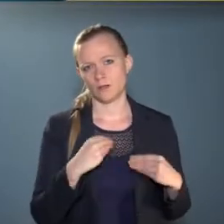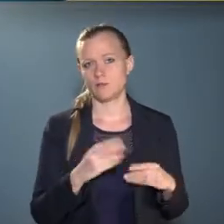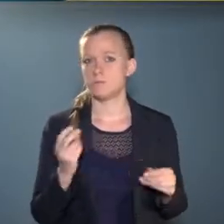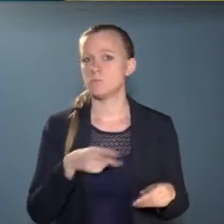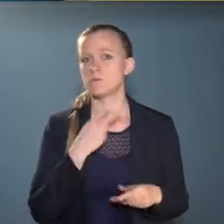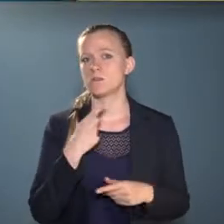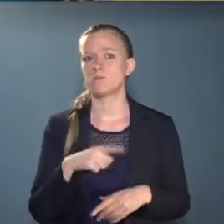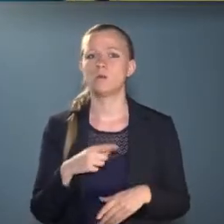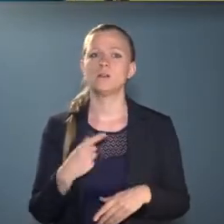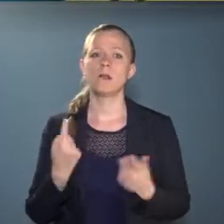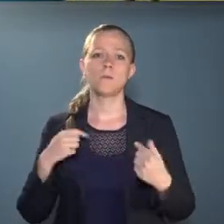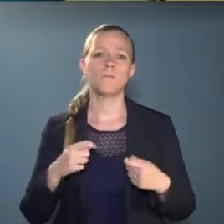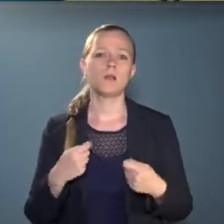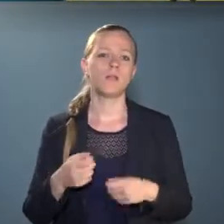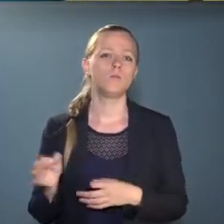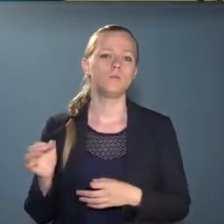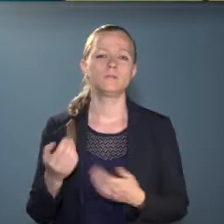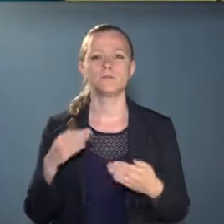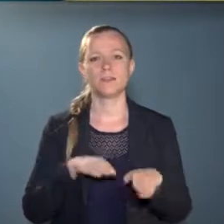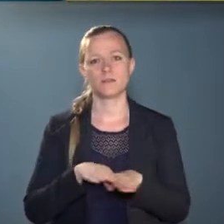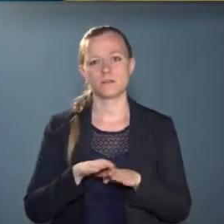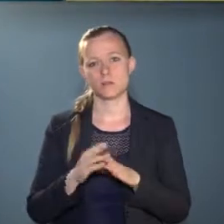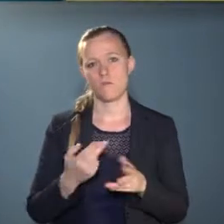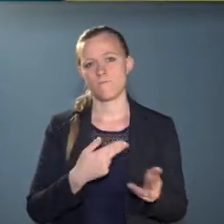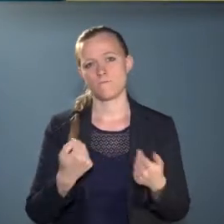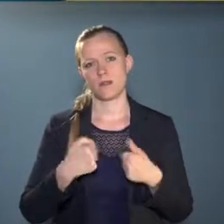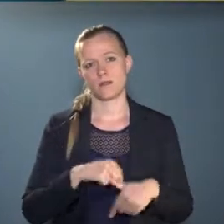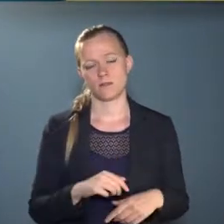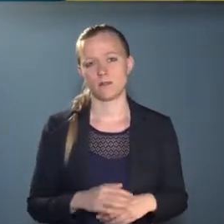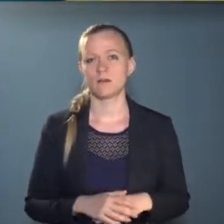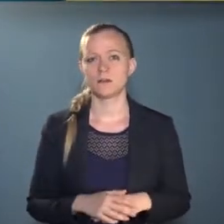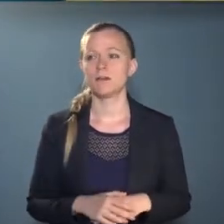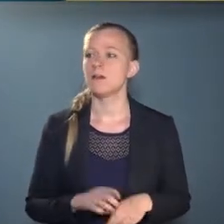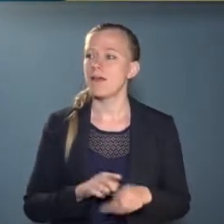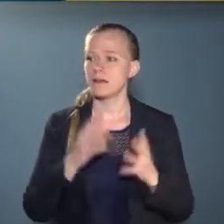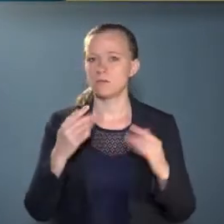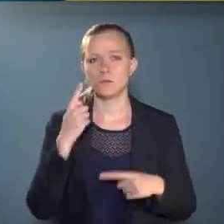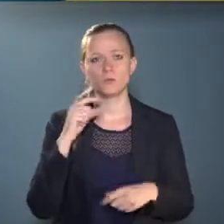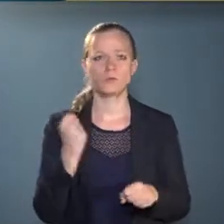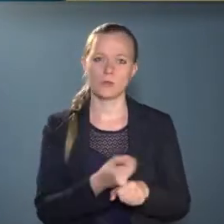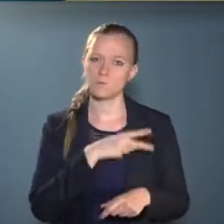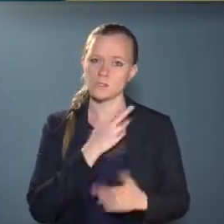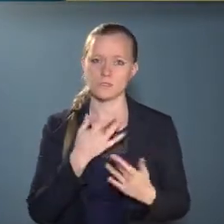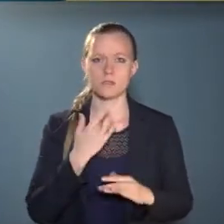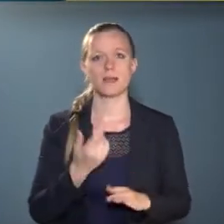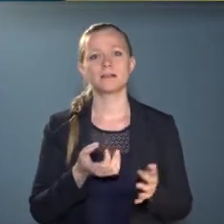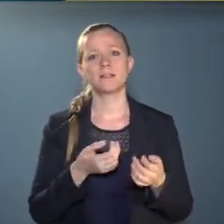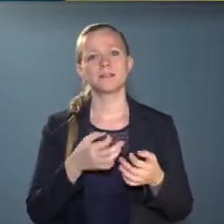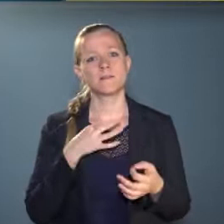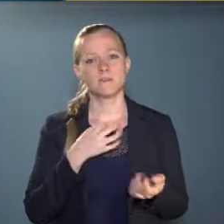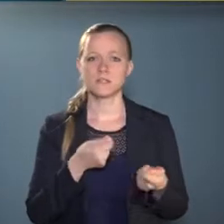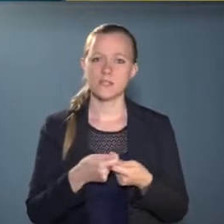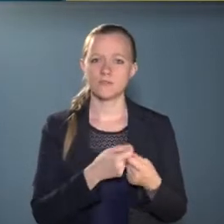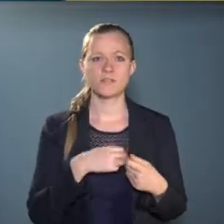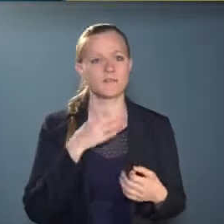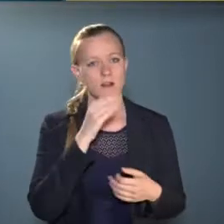hogy belügyminiszter úr felkért. Arra is, hogy eredménnyel meg tudtuk csinálni, és azokra a civil emberekre, civil szervezetekre, civil cégekre,